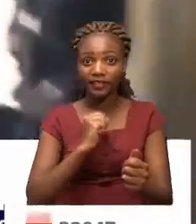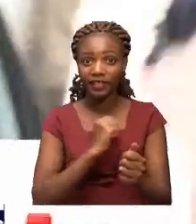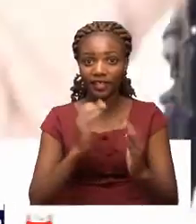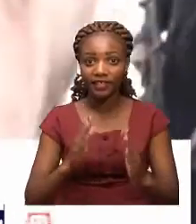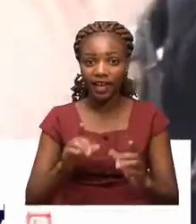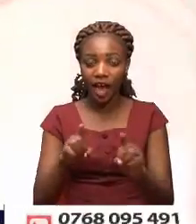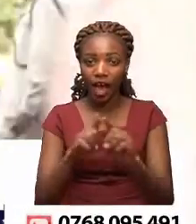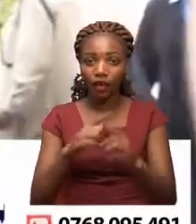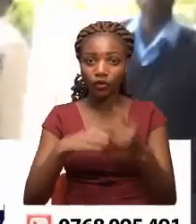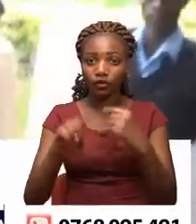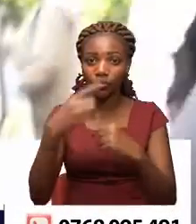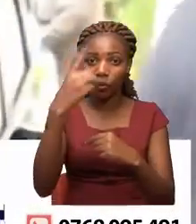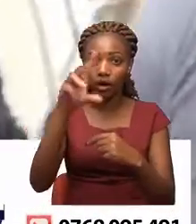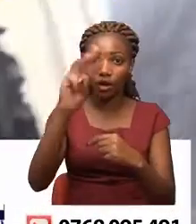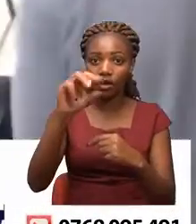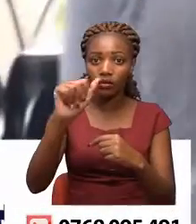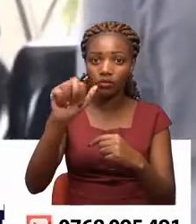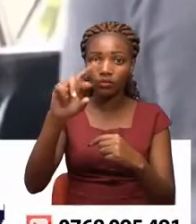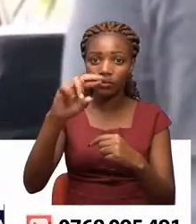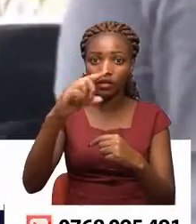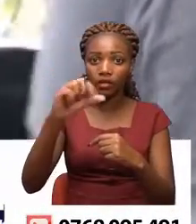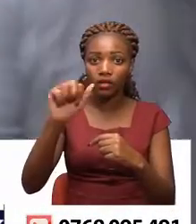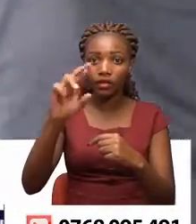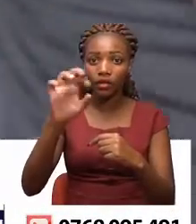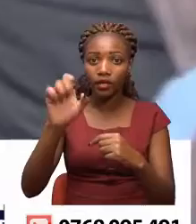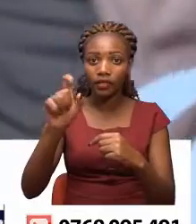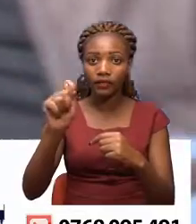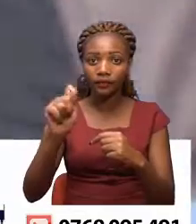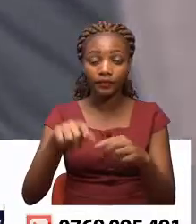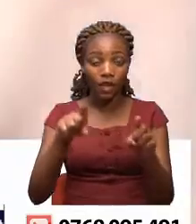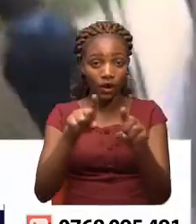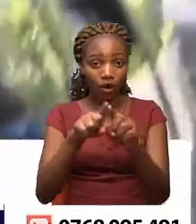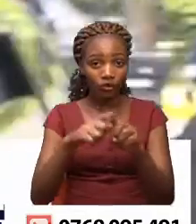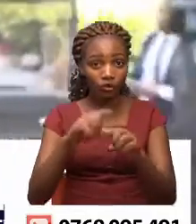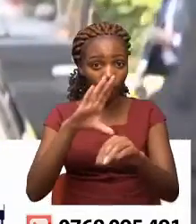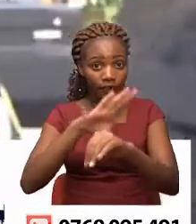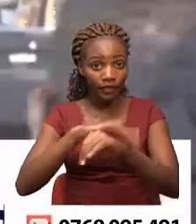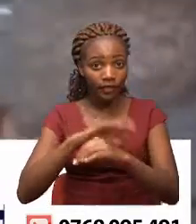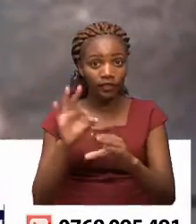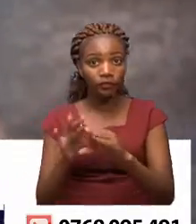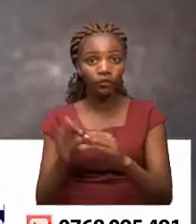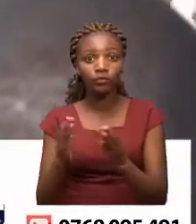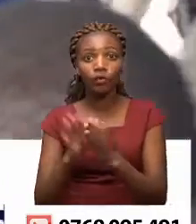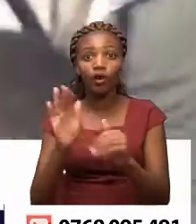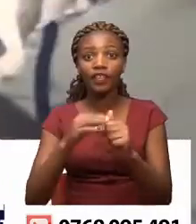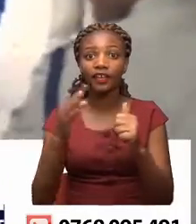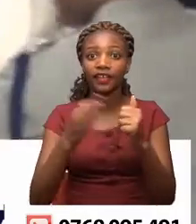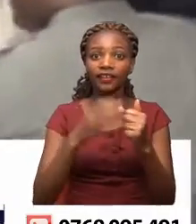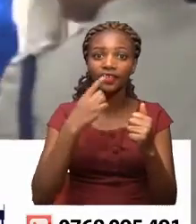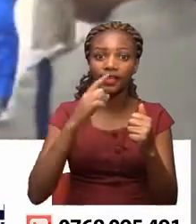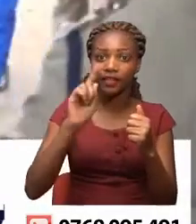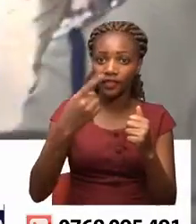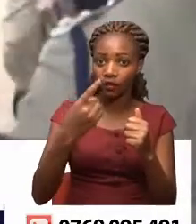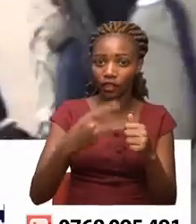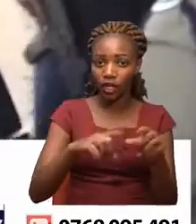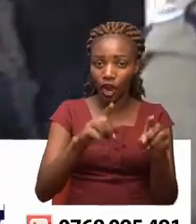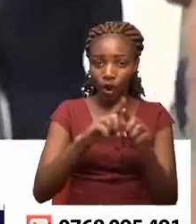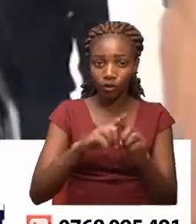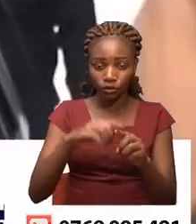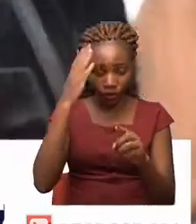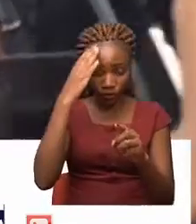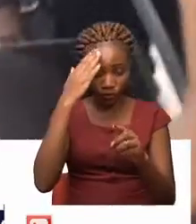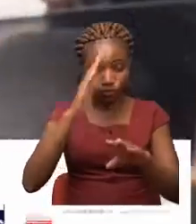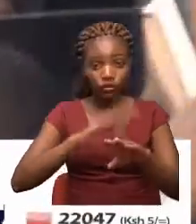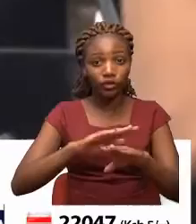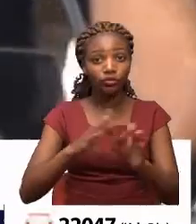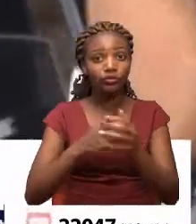mpz wake margret wero sonko alip kura zaidi ya 1800 na kajika kama kiongozi aliye